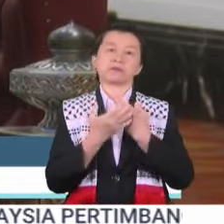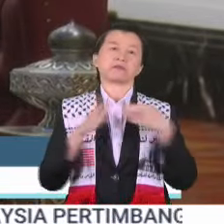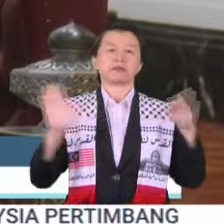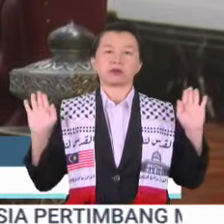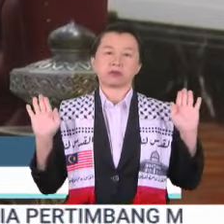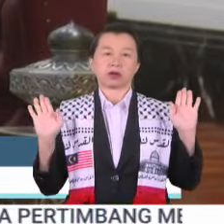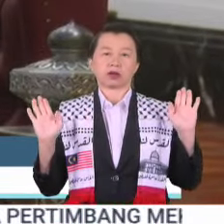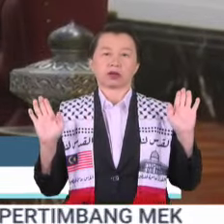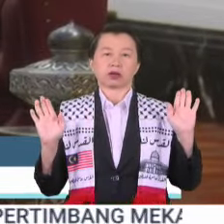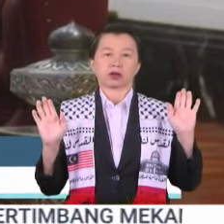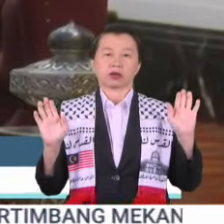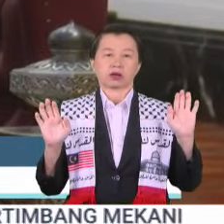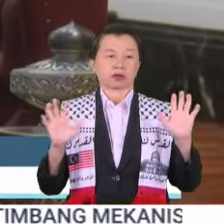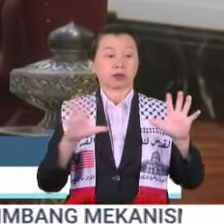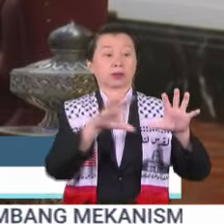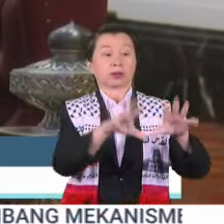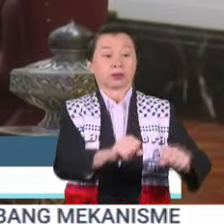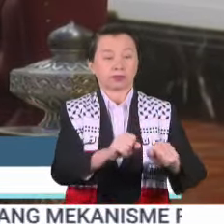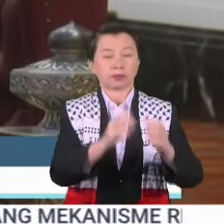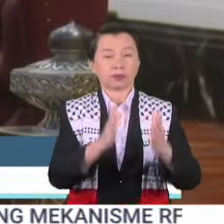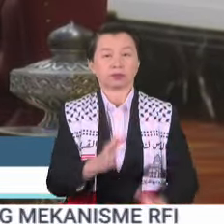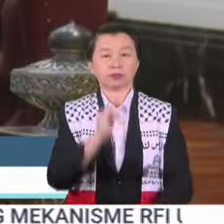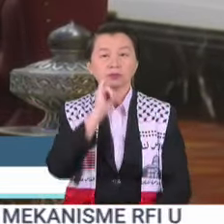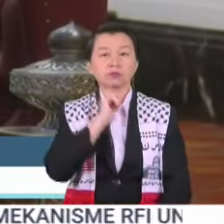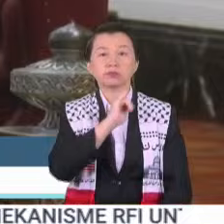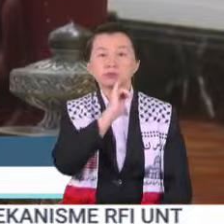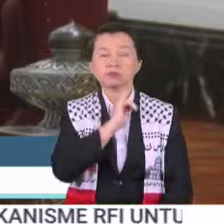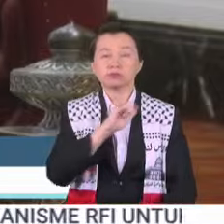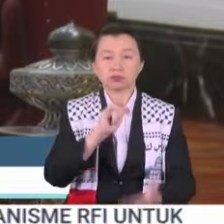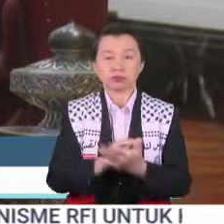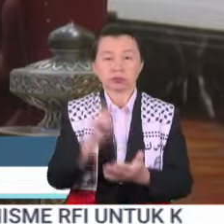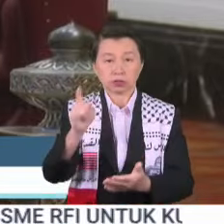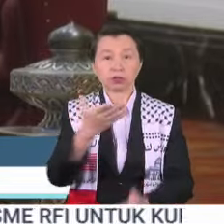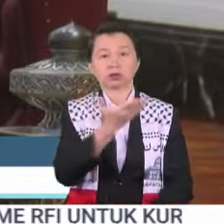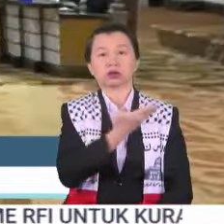kebebasan tawanan Israel di Gaza.